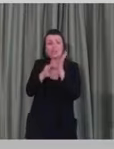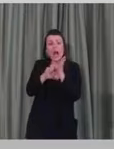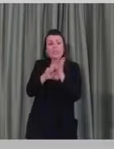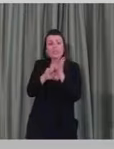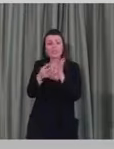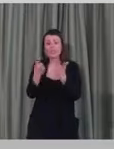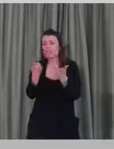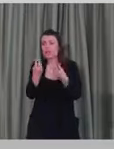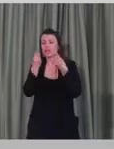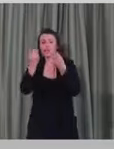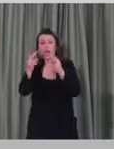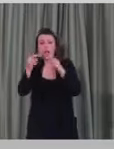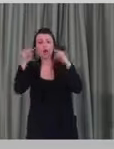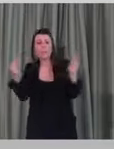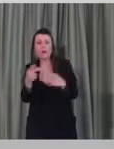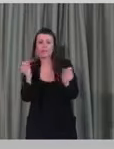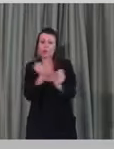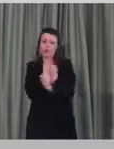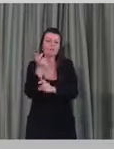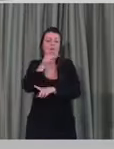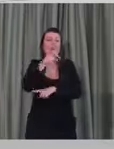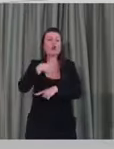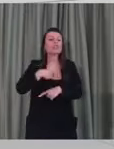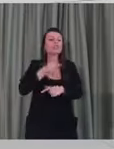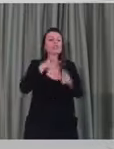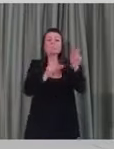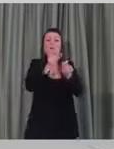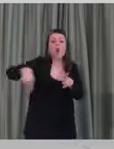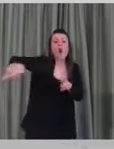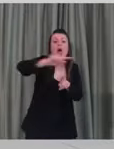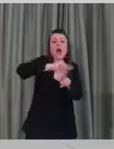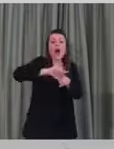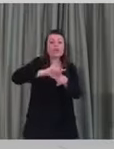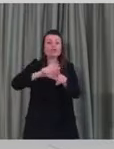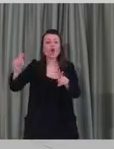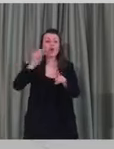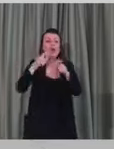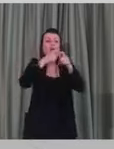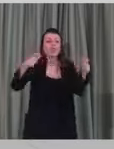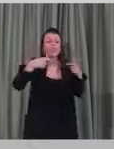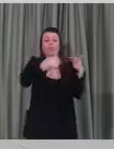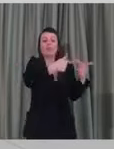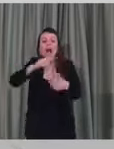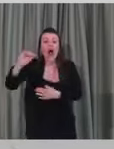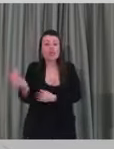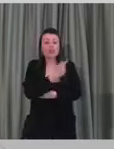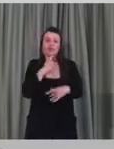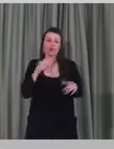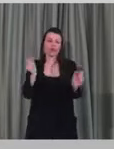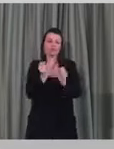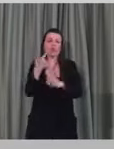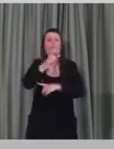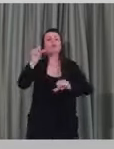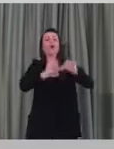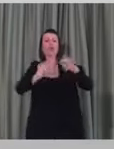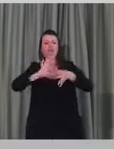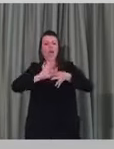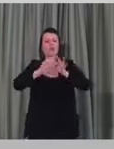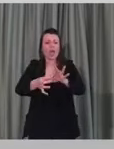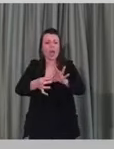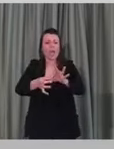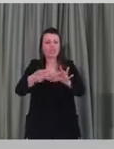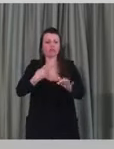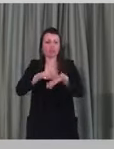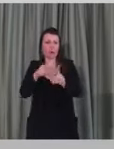l'on allora è un'applicazione che dobbiamo scaricare è qualcosa di volontario che dobbiamo dobbiamo fare